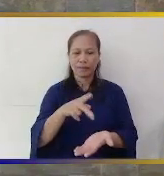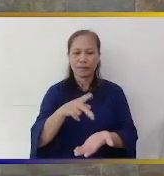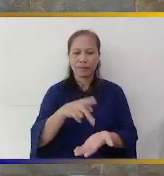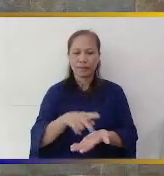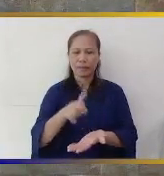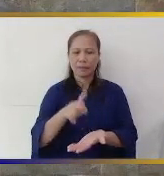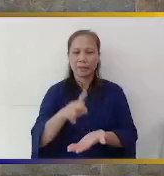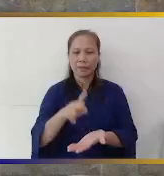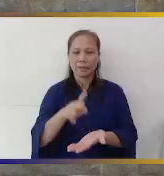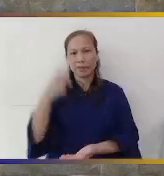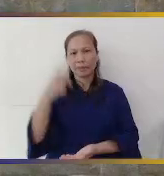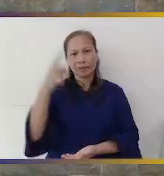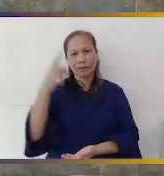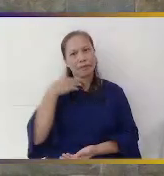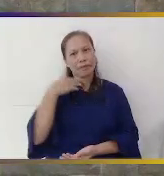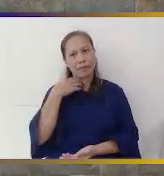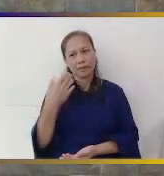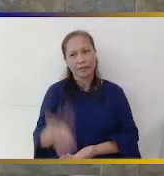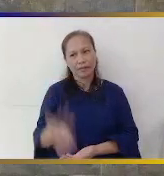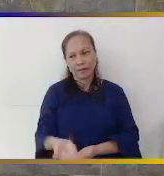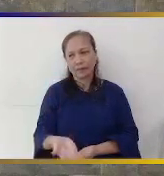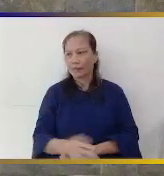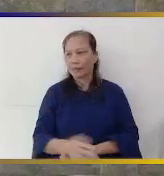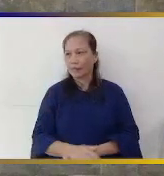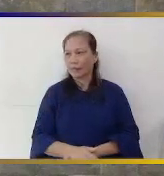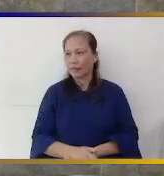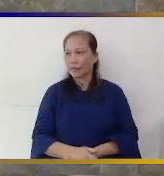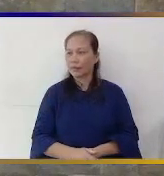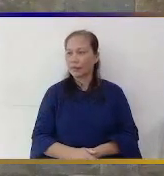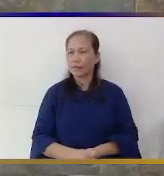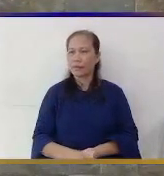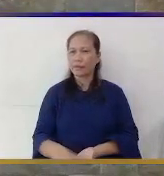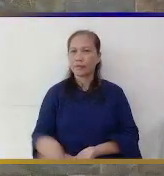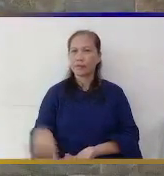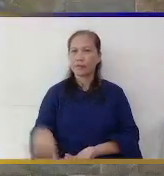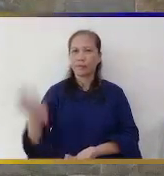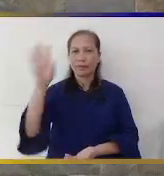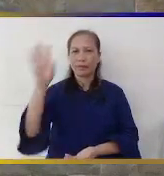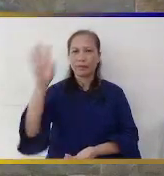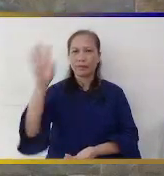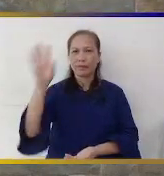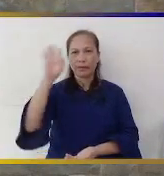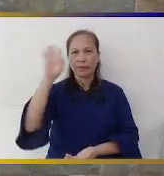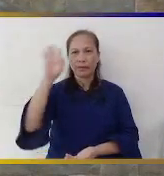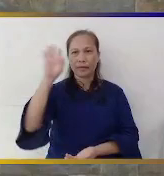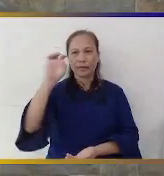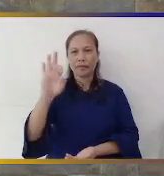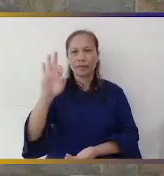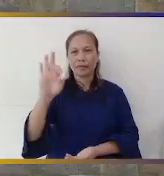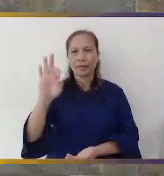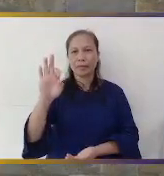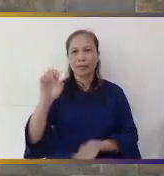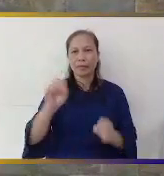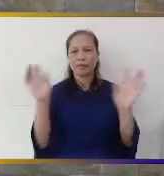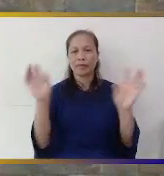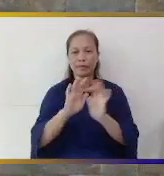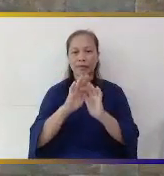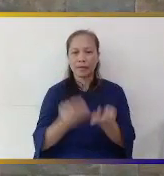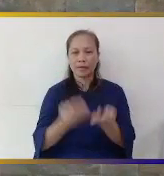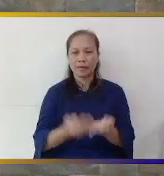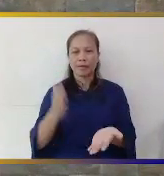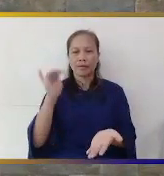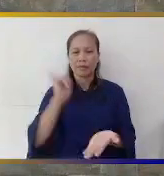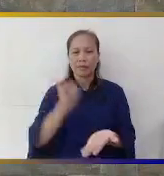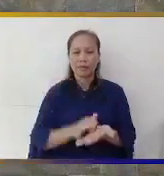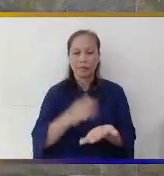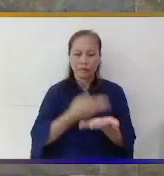Familiar you see that pinr niya na Maliwanag na wala sa bibliya at nire-reject ng mga ng